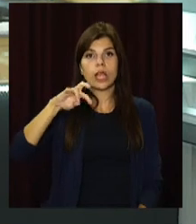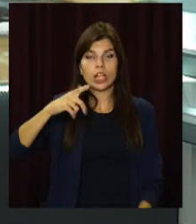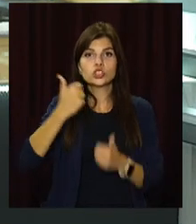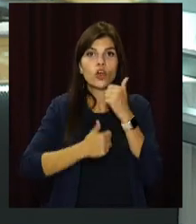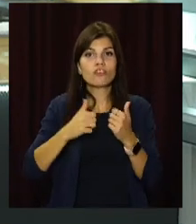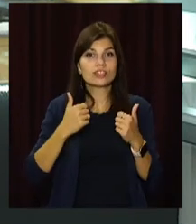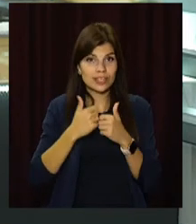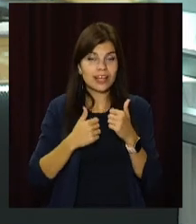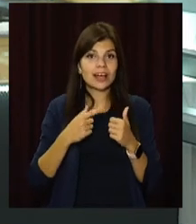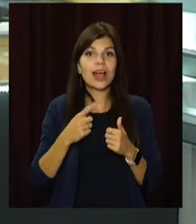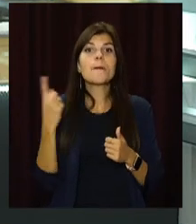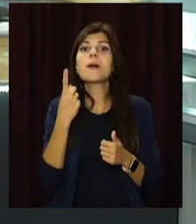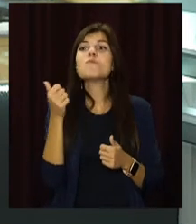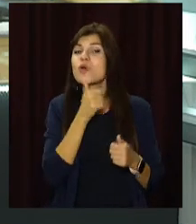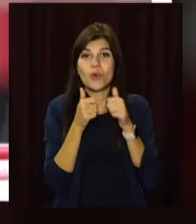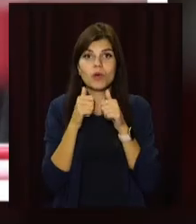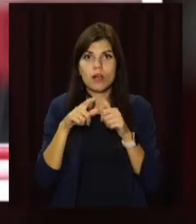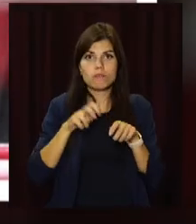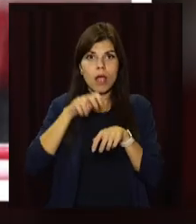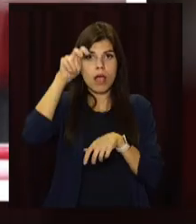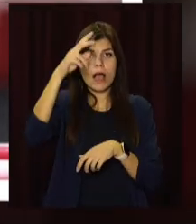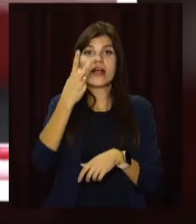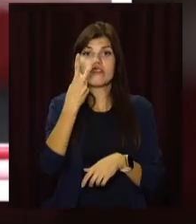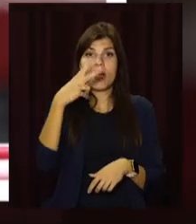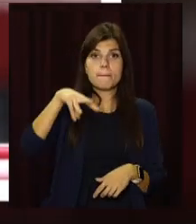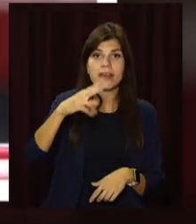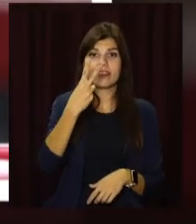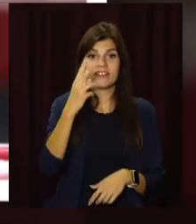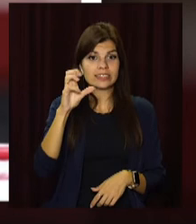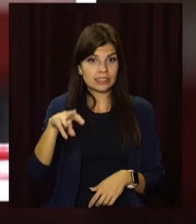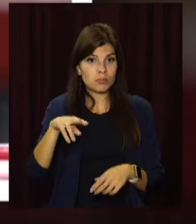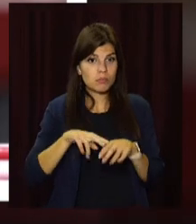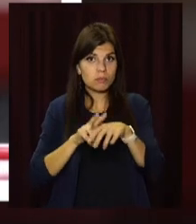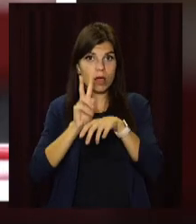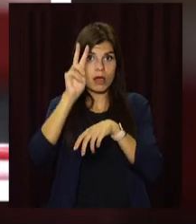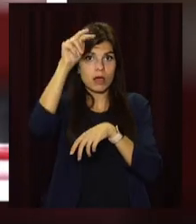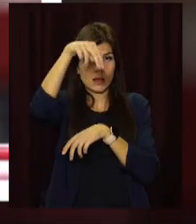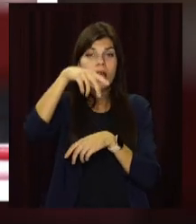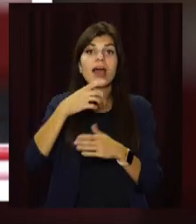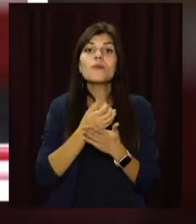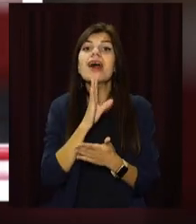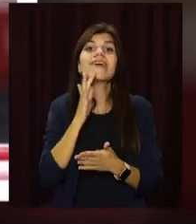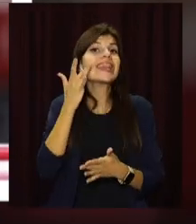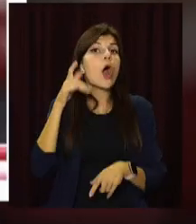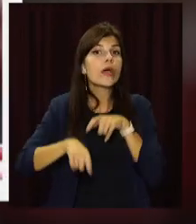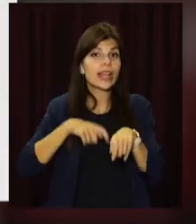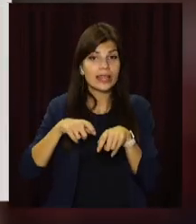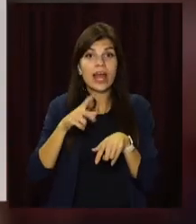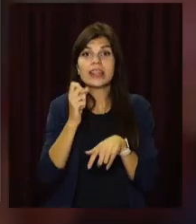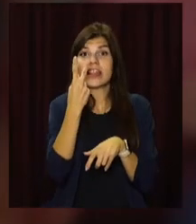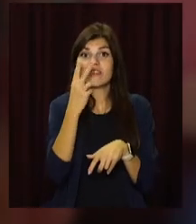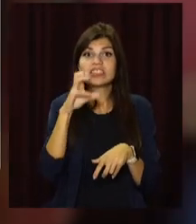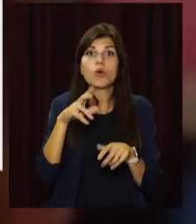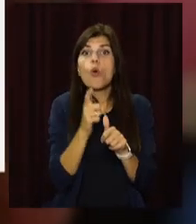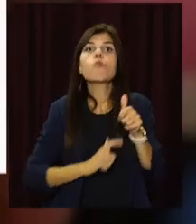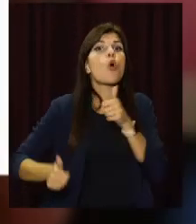змаганнях спортсменка з першої спроби підкорила висоту у 2 метри і 2 сантиметри. Таким чином дніпровська легкоатлетка на 2 сантиметри